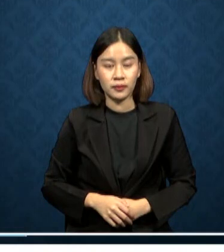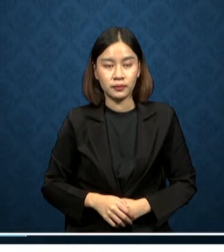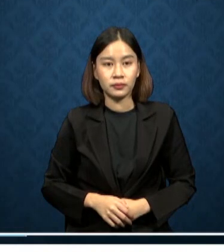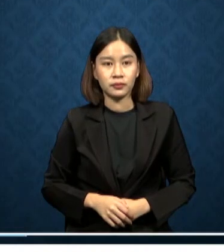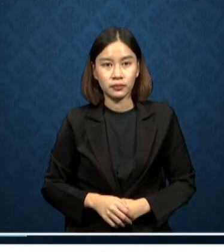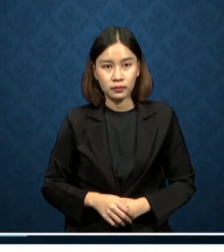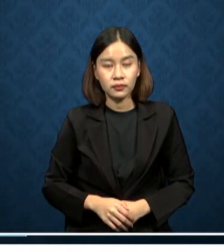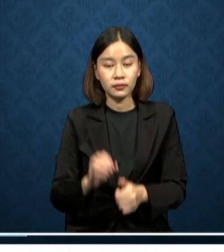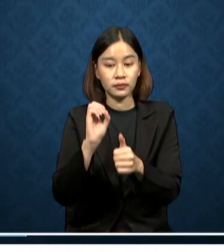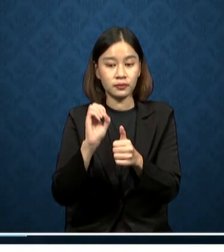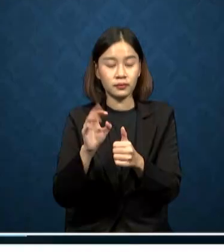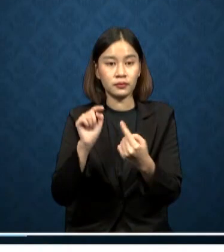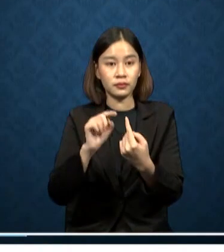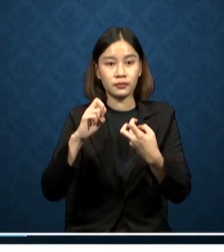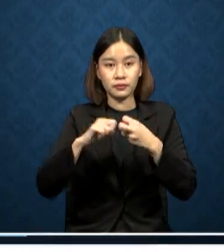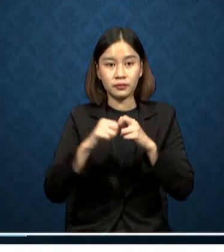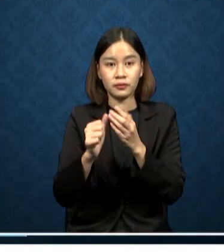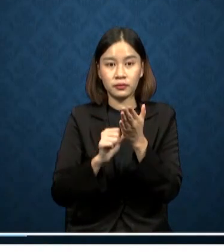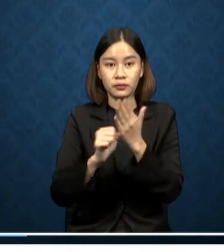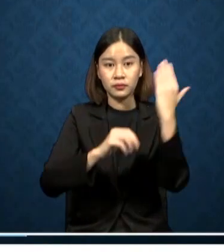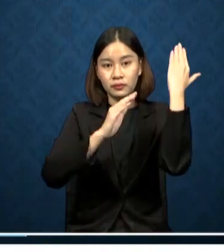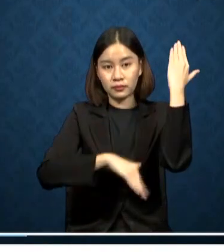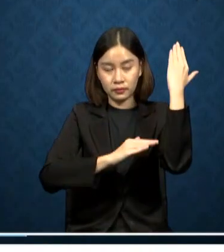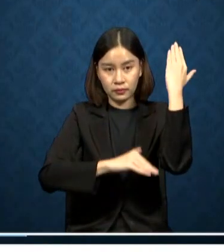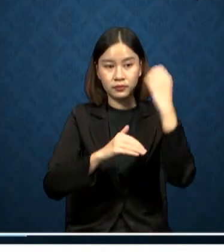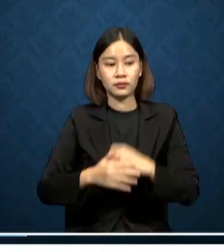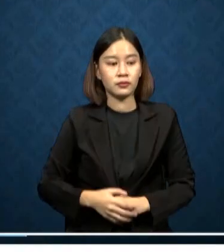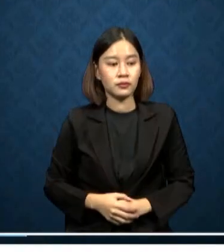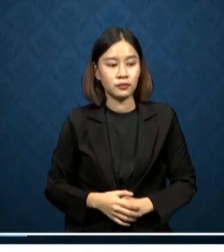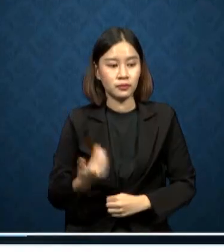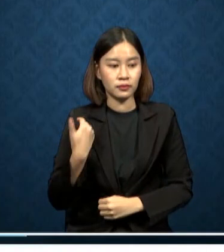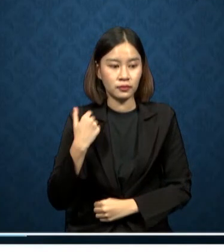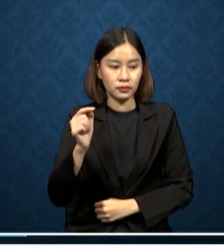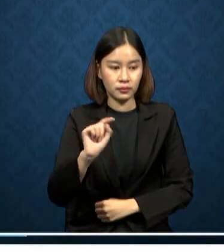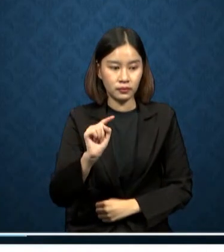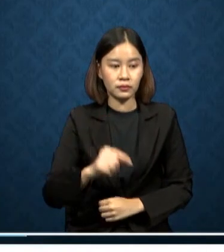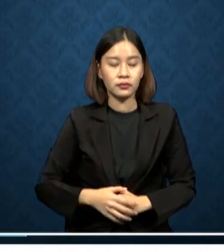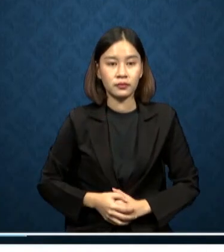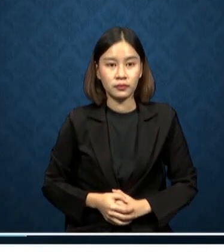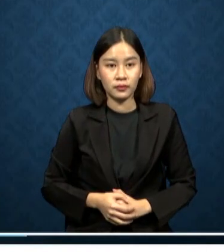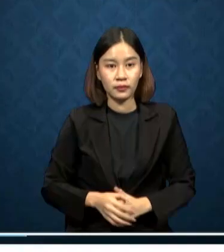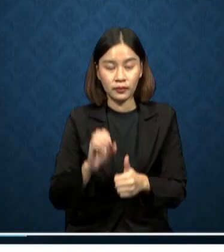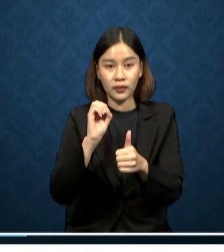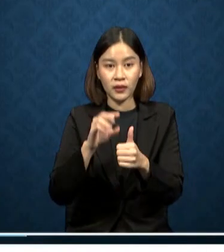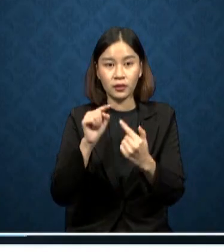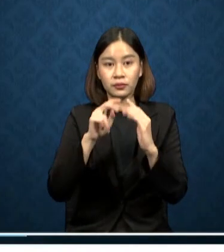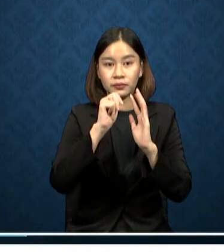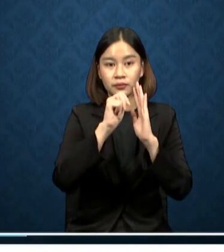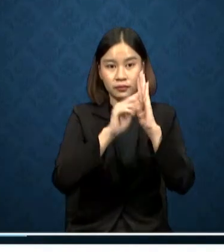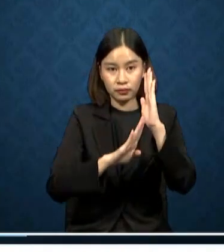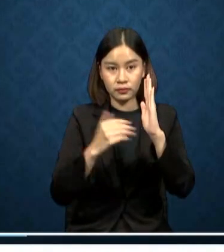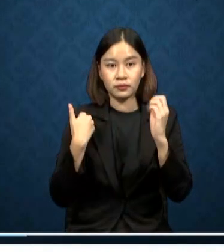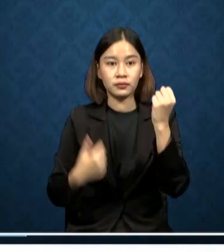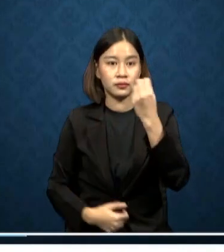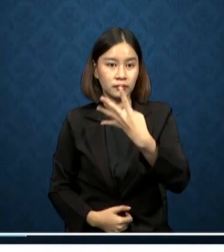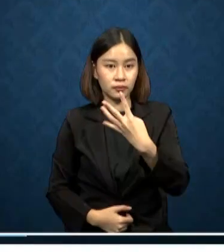สำหรบข้อสุนิแในการแ้ไปญหาจวชิพักต้าย มีดงนี้ครับข้สนิแน่เชิงในโบาย มี 3